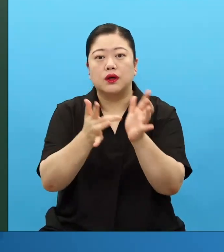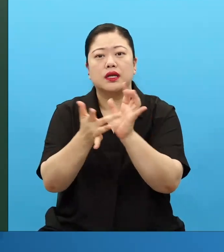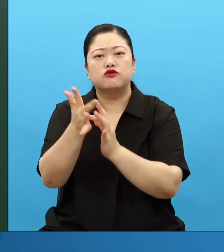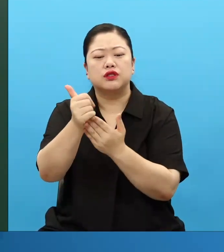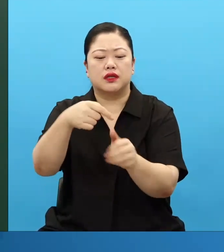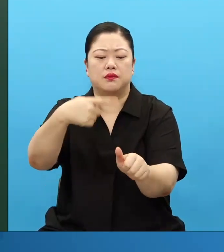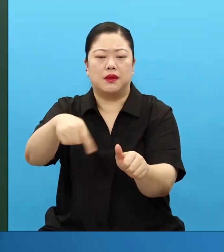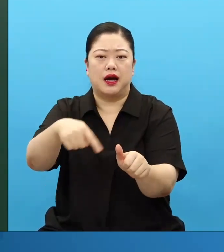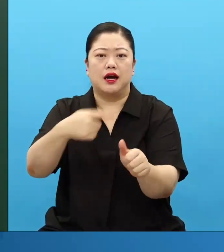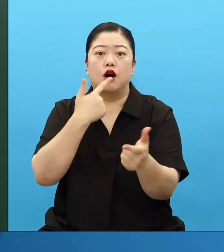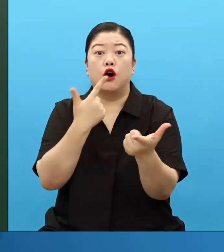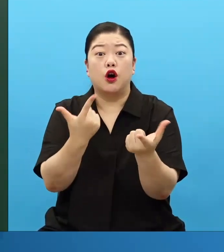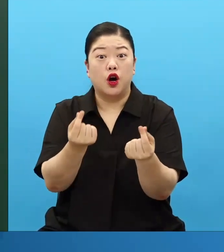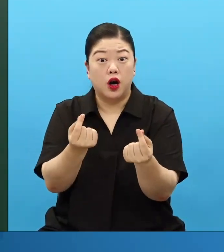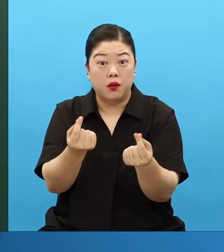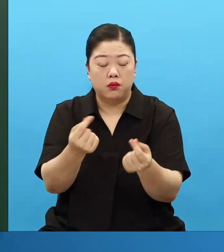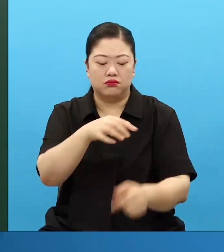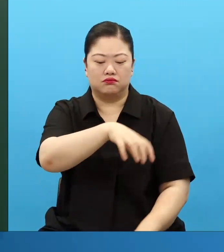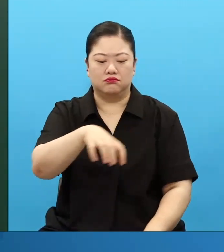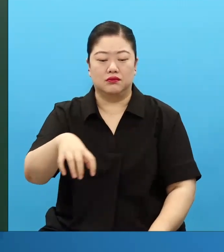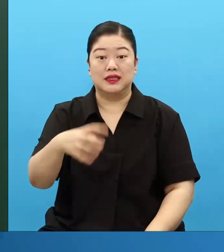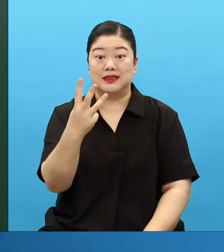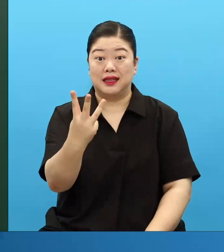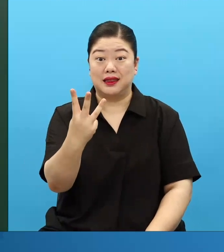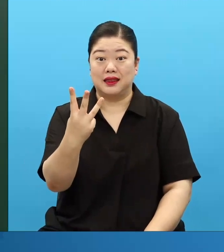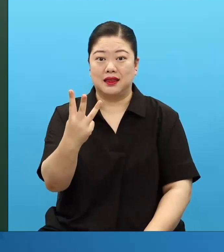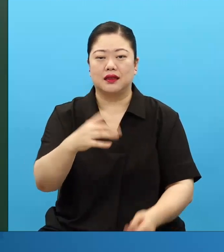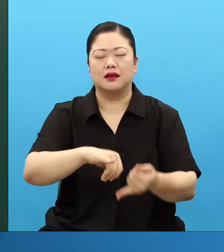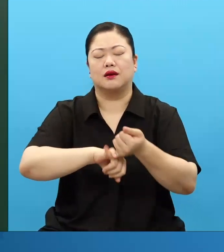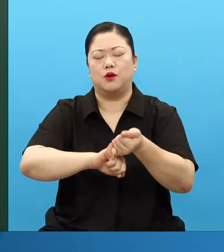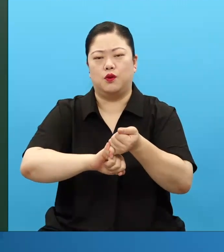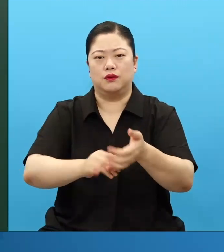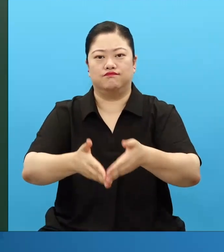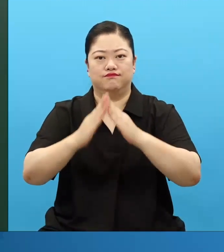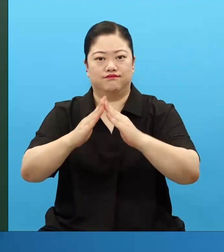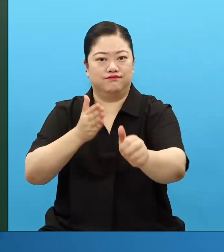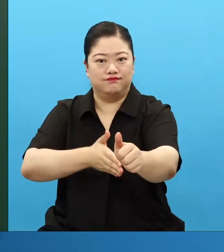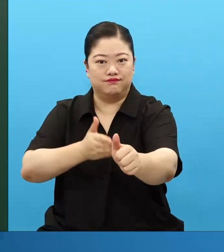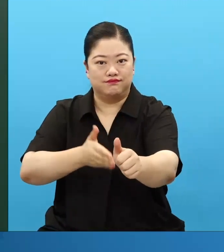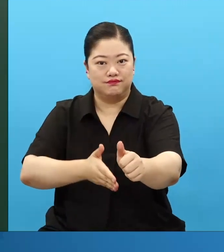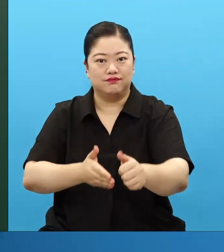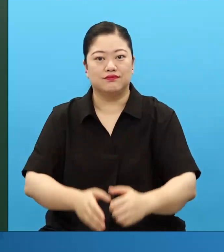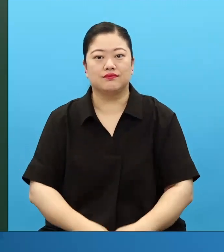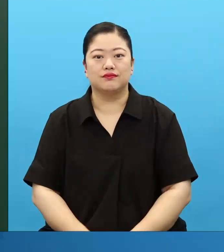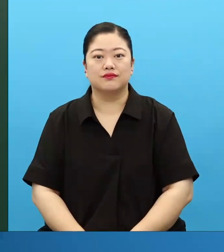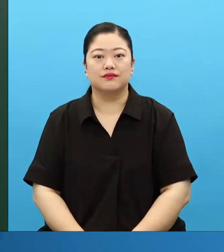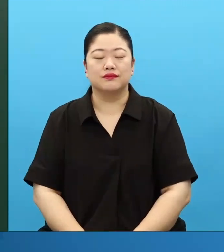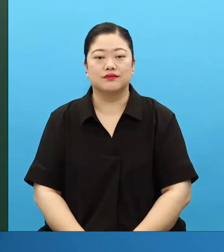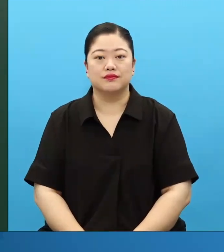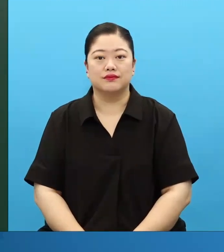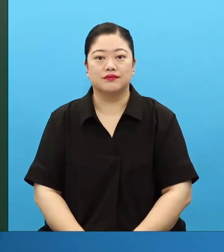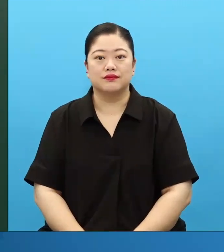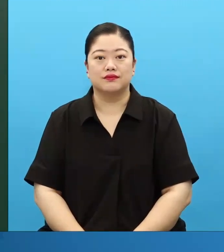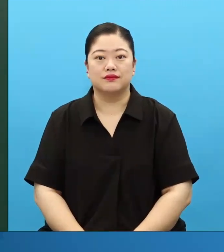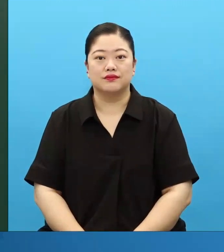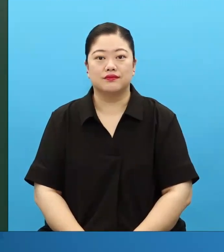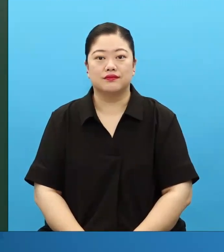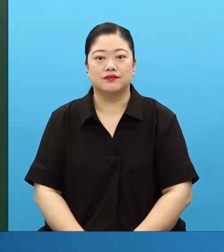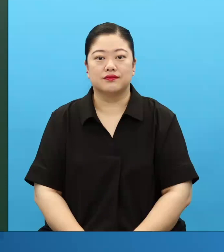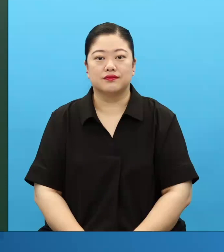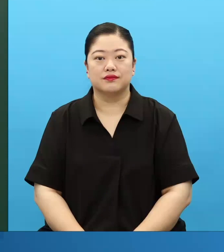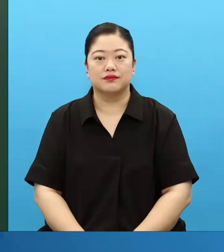문제가 돼 버리면 24가 안 되는 거예요. And so when the things around you become a problem, you can't focus 24 hours a day. 뭐 별의별 것 다